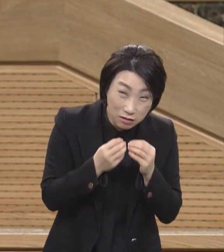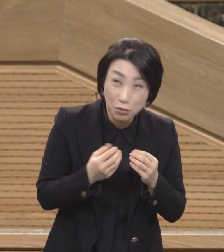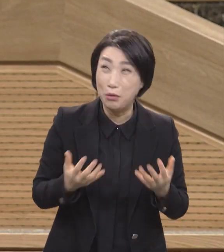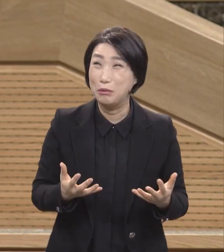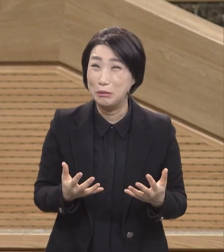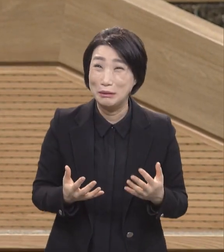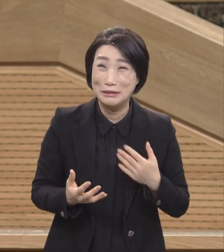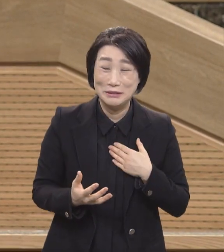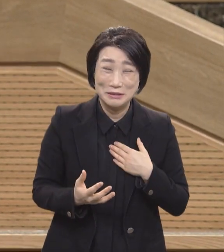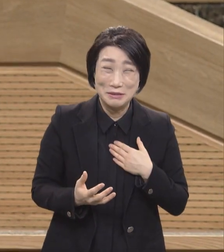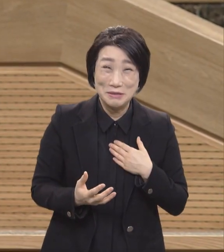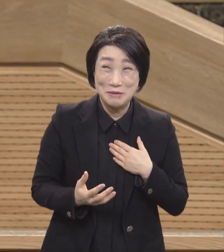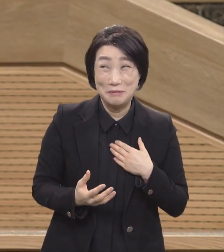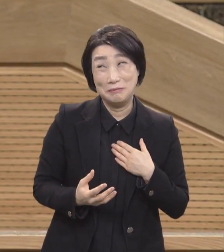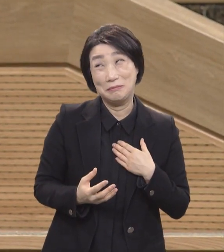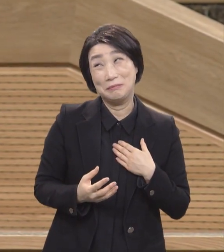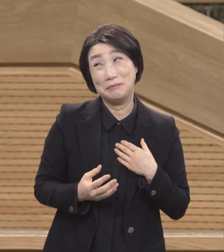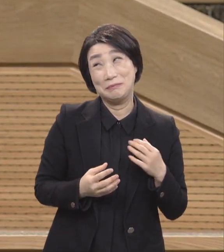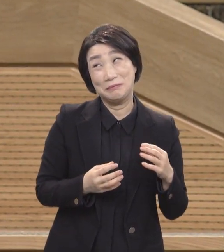그래서